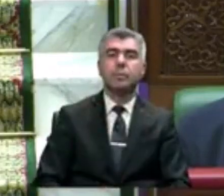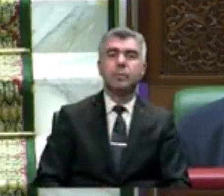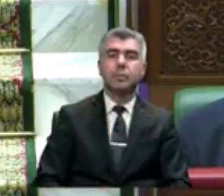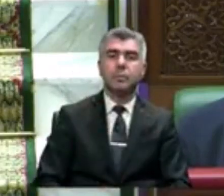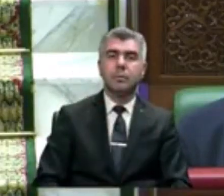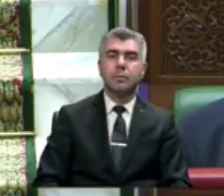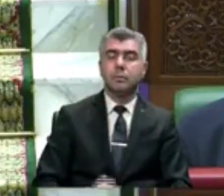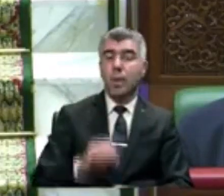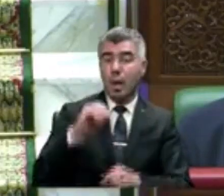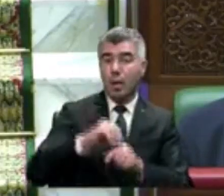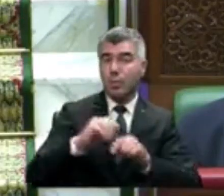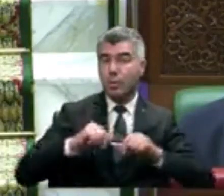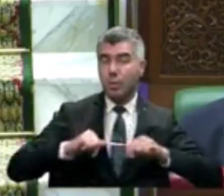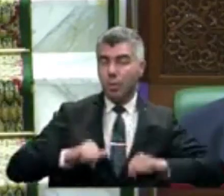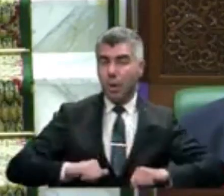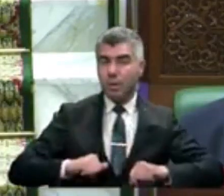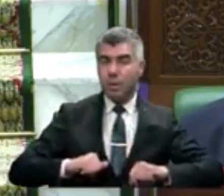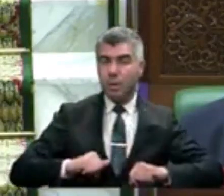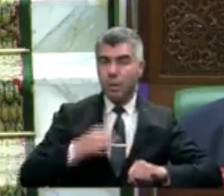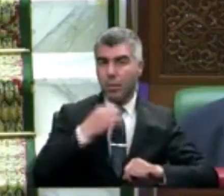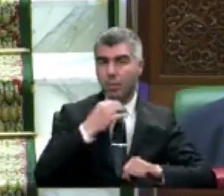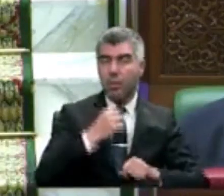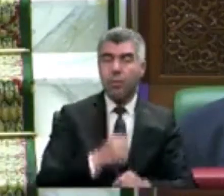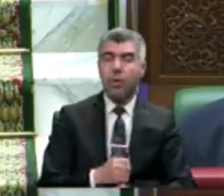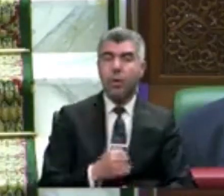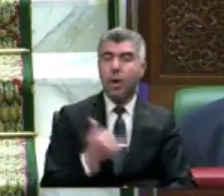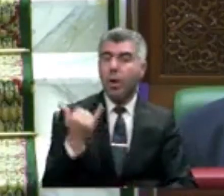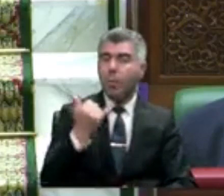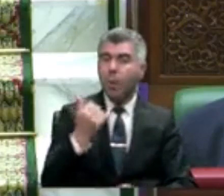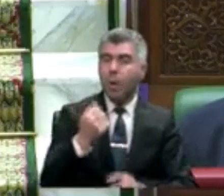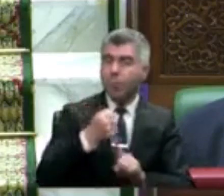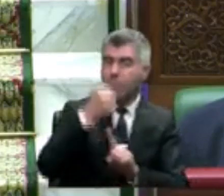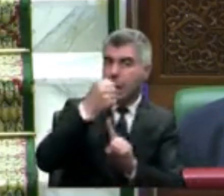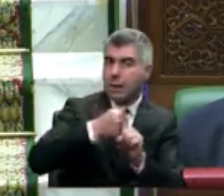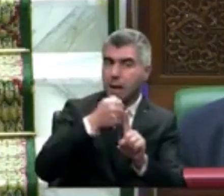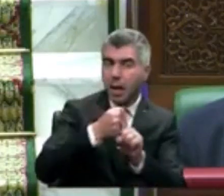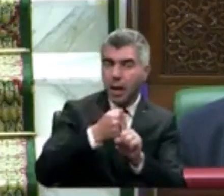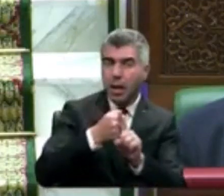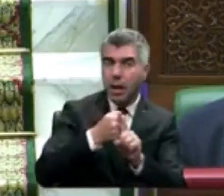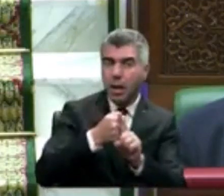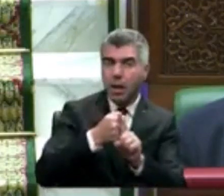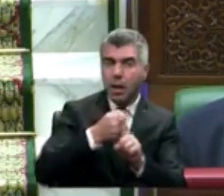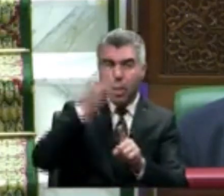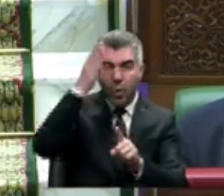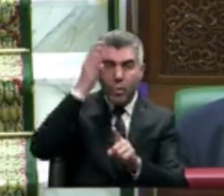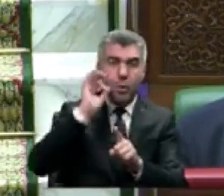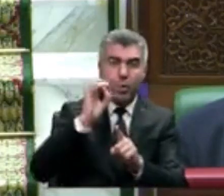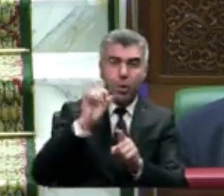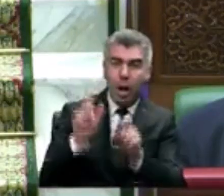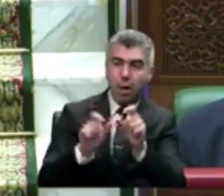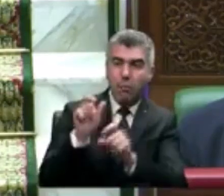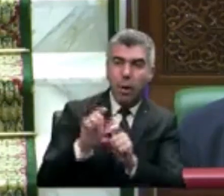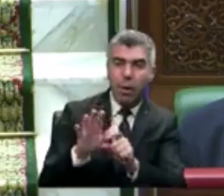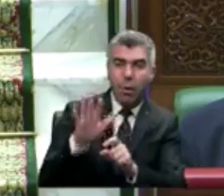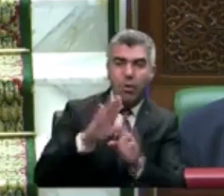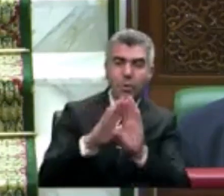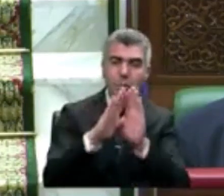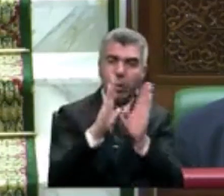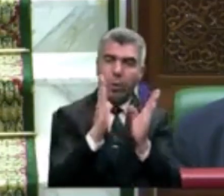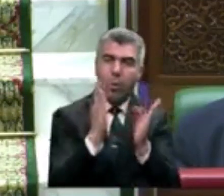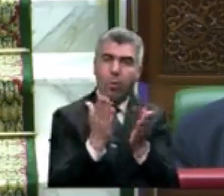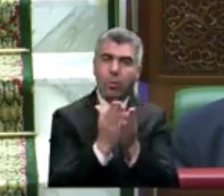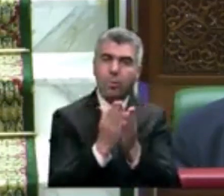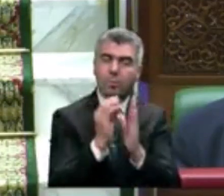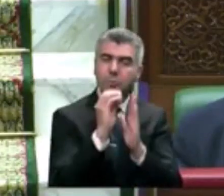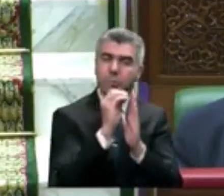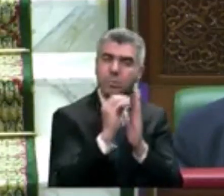مناسبه السيد الوزير لنؤكد لكم ان اصلاح سلك الدكتوراه يتطلب مقاربه شموليه للاصلاح فكل